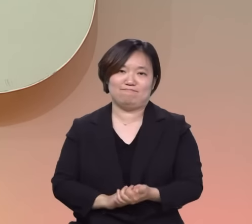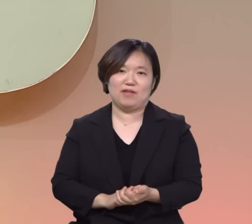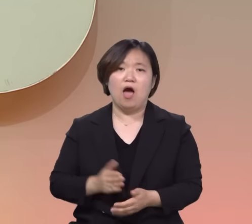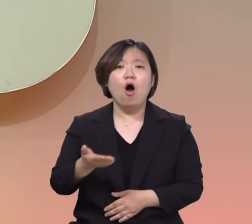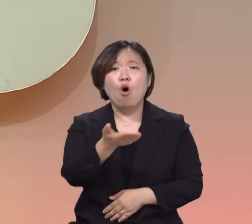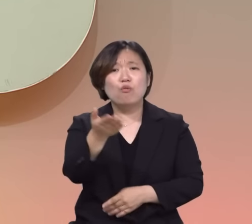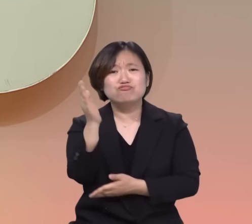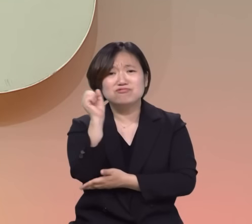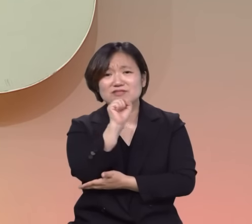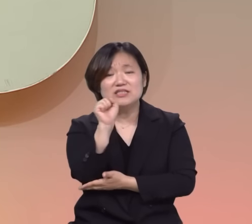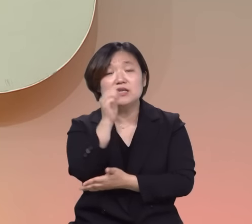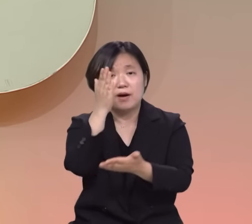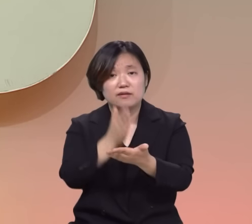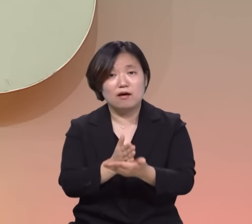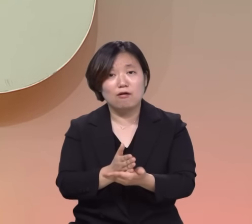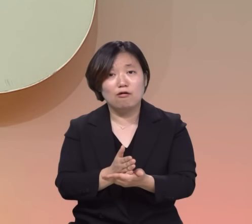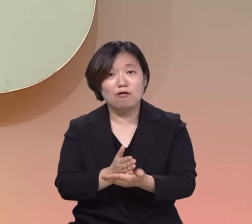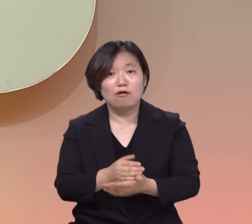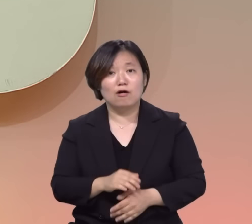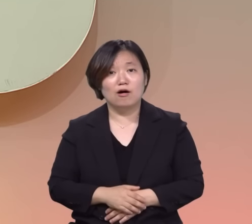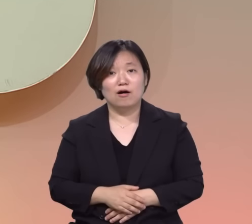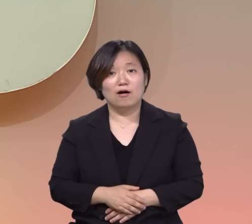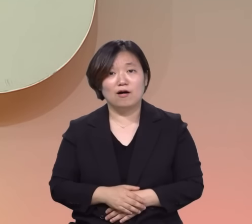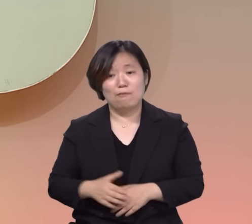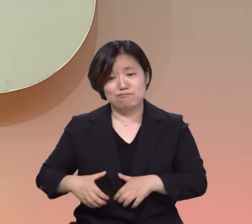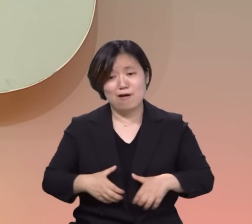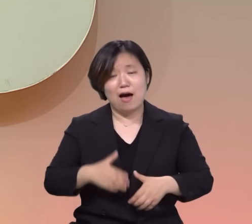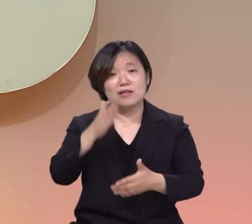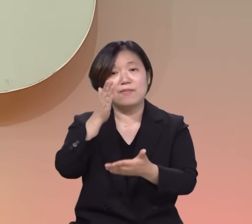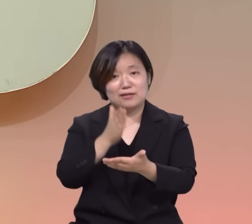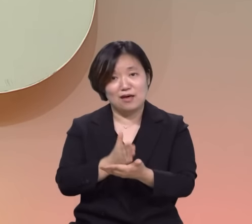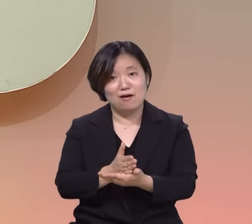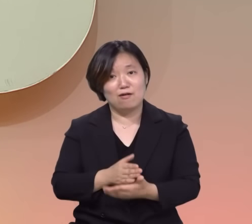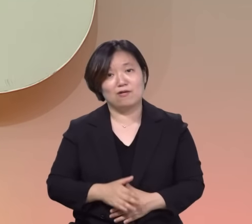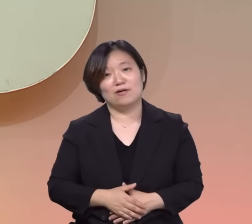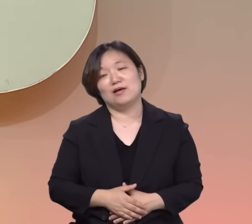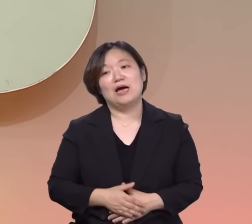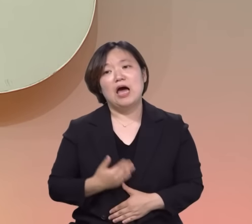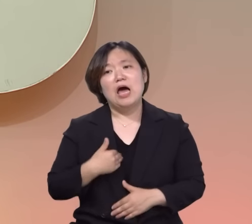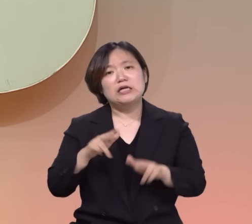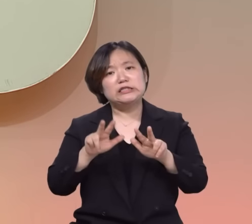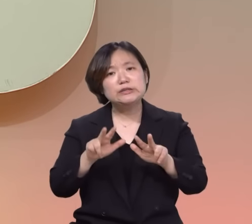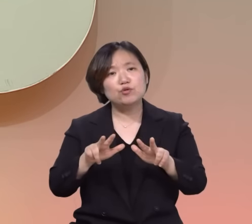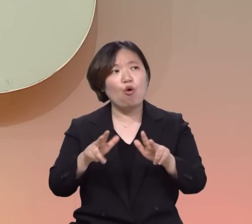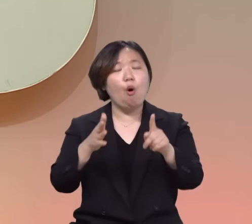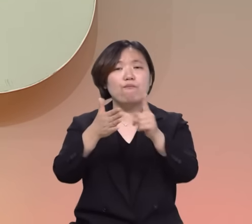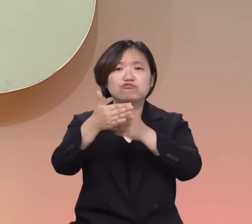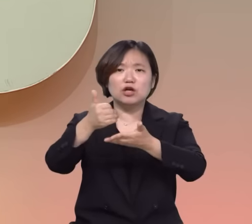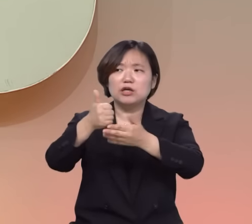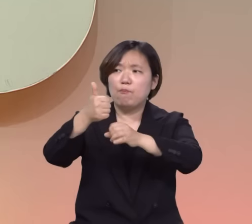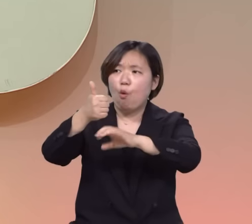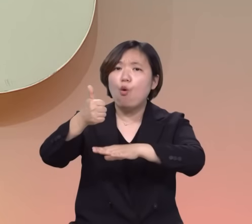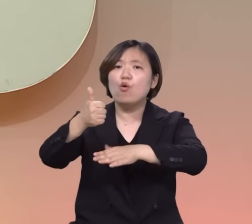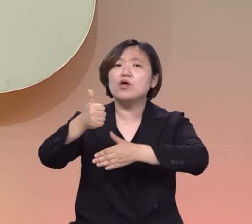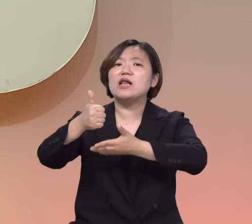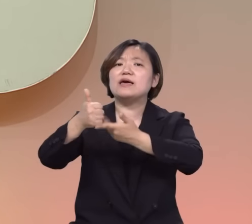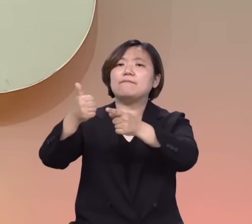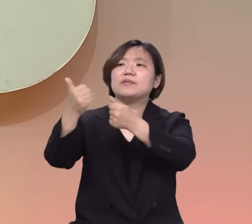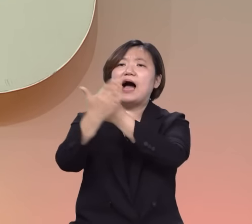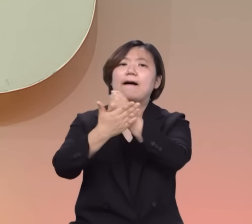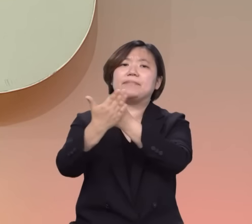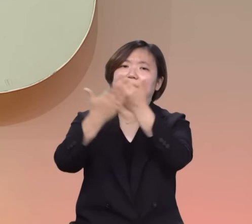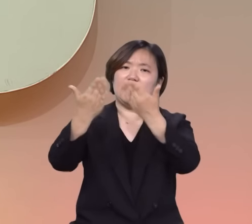흔들리지 마십시오 흔들리지 마십시오 지금이 순간에도 불보살님의 가피를 받은 수많은